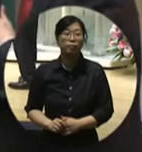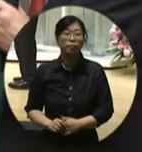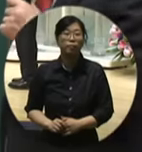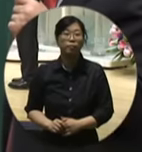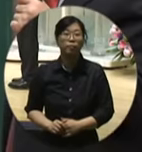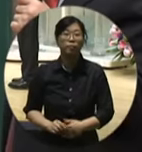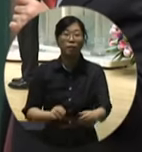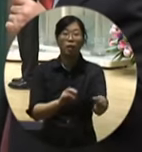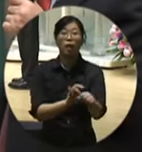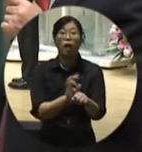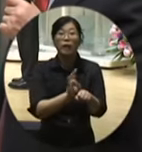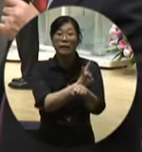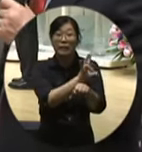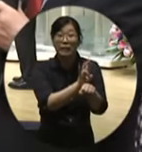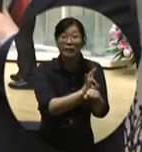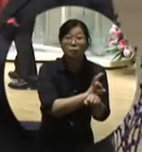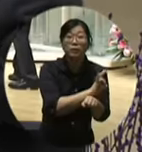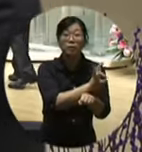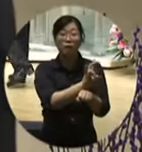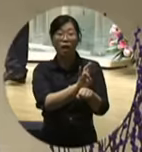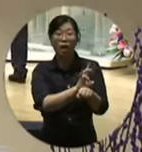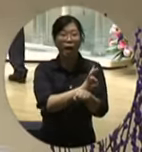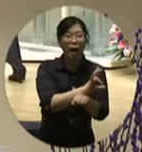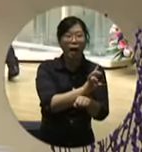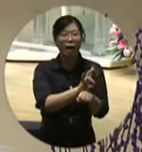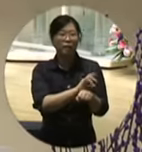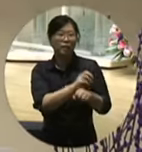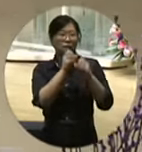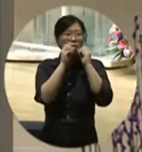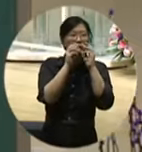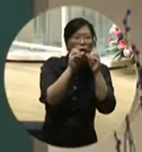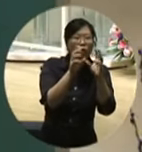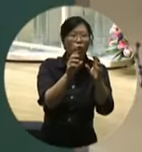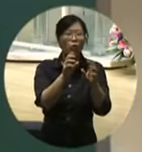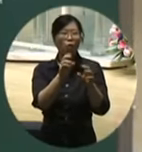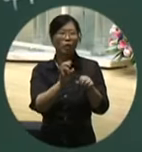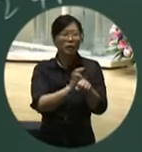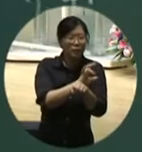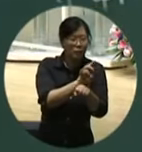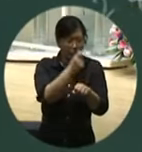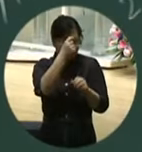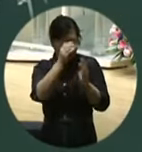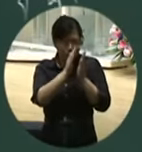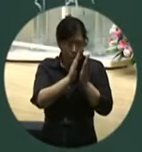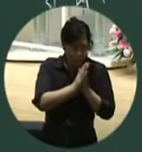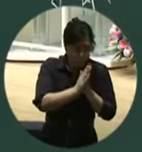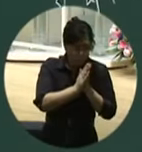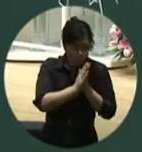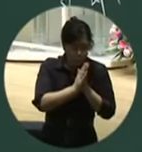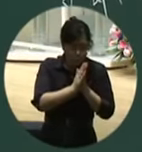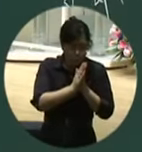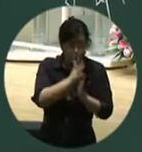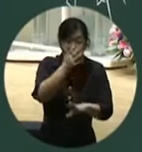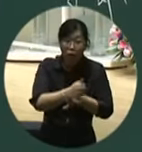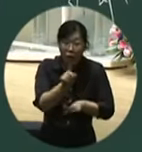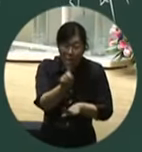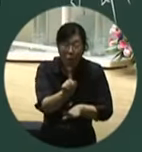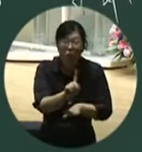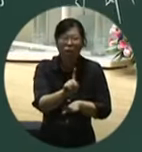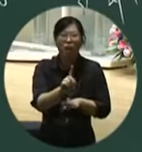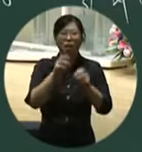영원이라는 시간표입니다. This is time schedule called eternity. 그래서 여러분들이 토요일마다 전 세계 핵심 모일 때는 저 외국에서도 핵심 모일